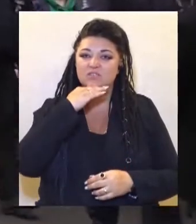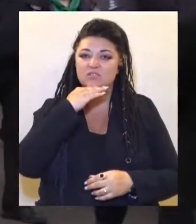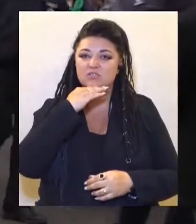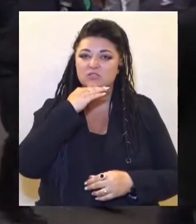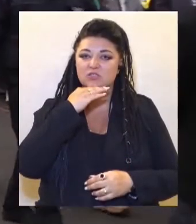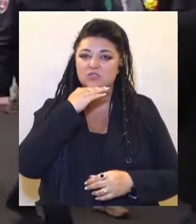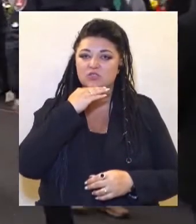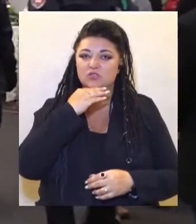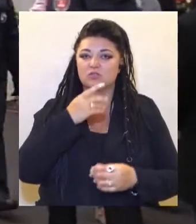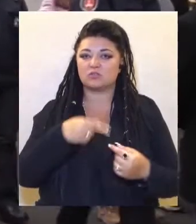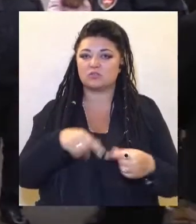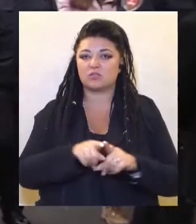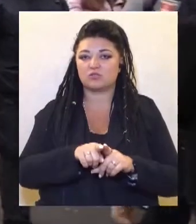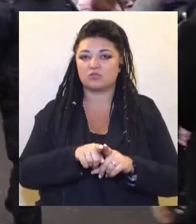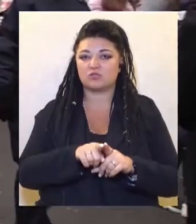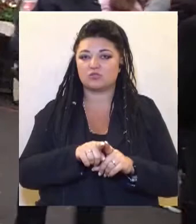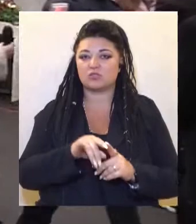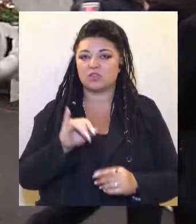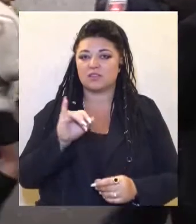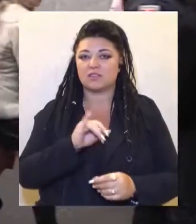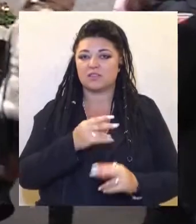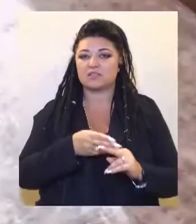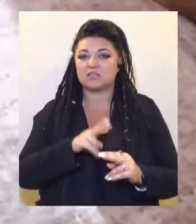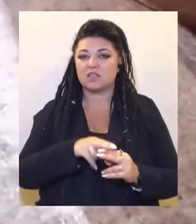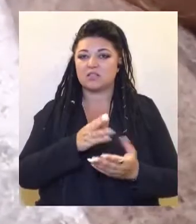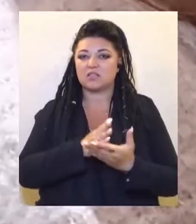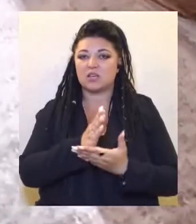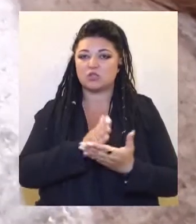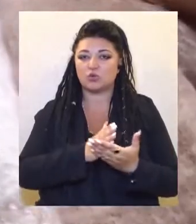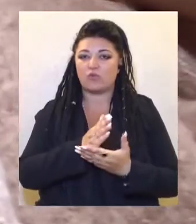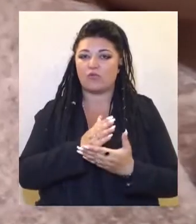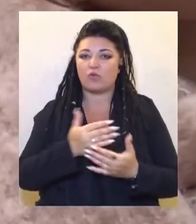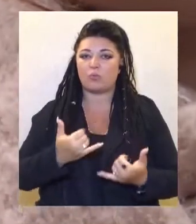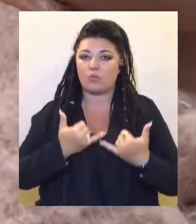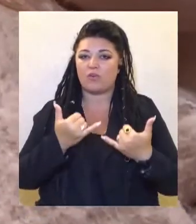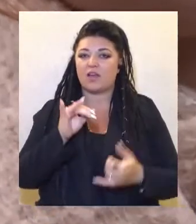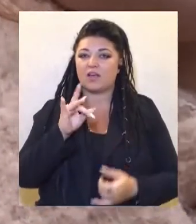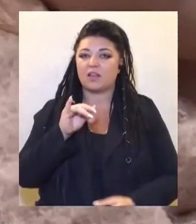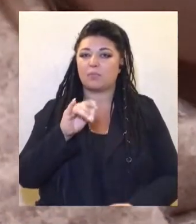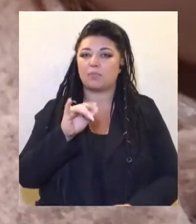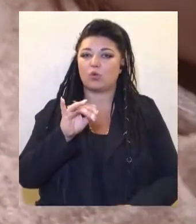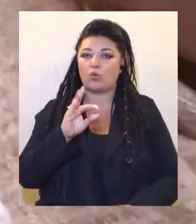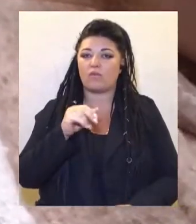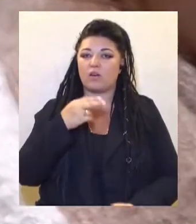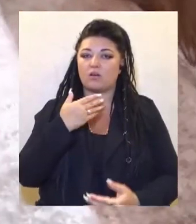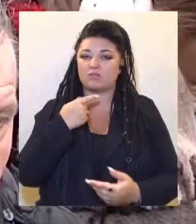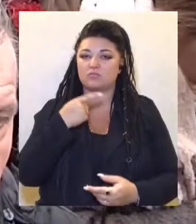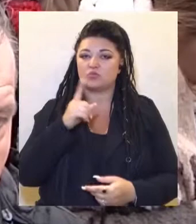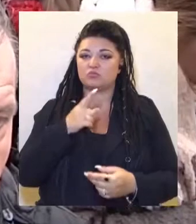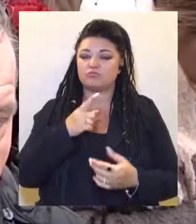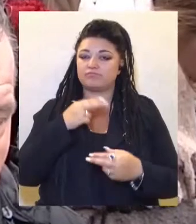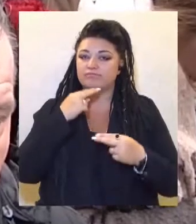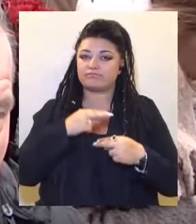же. І це заслуговує поваги. Ірина Бірюкова, каже, вшановує пам'ять героїв Крут зі своїм